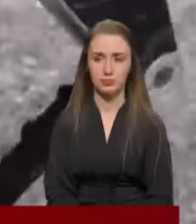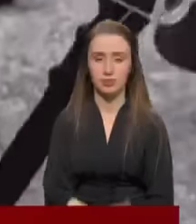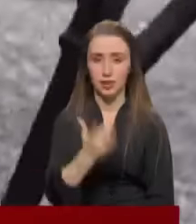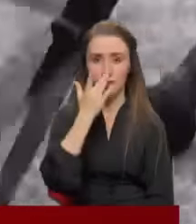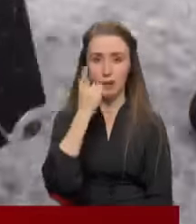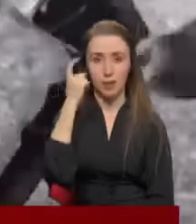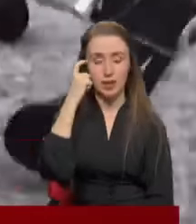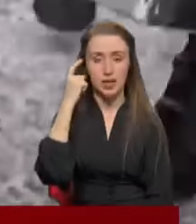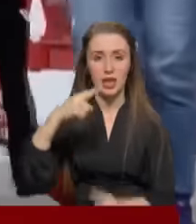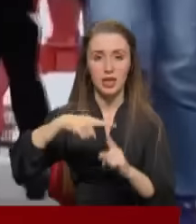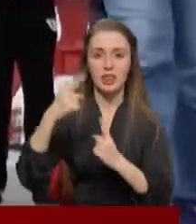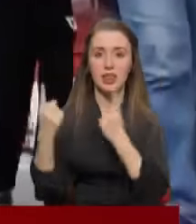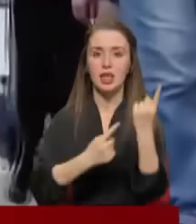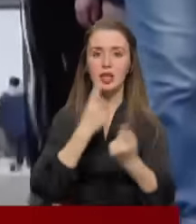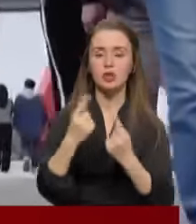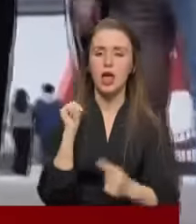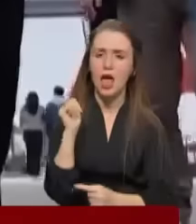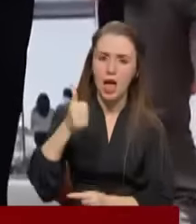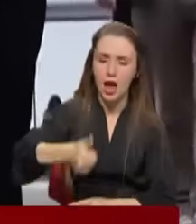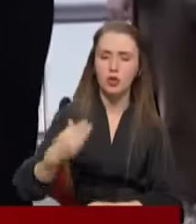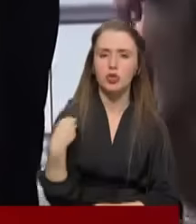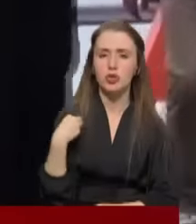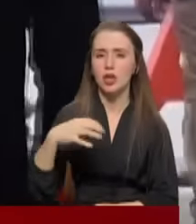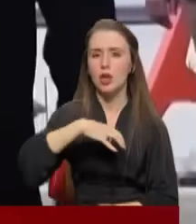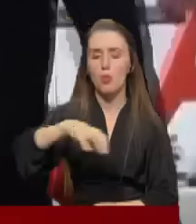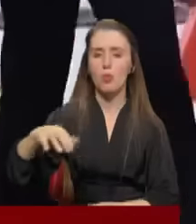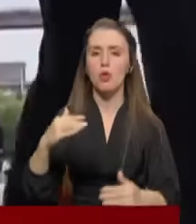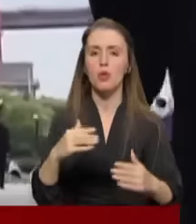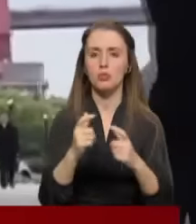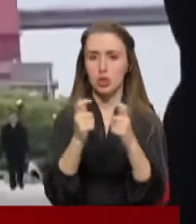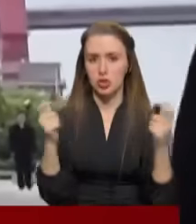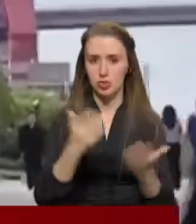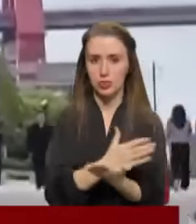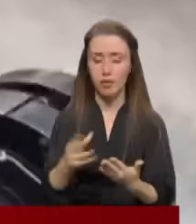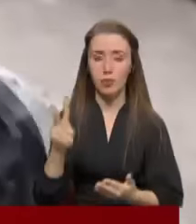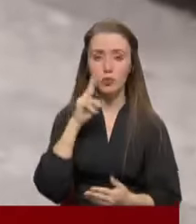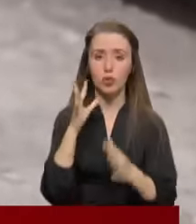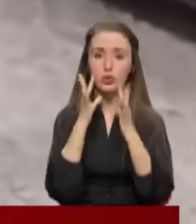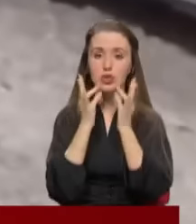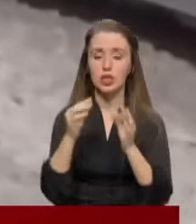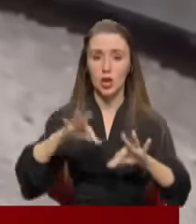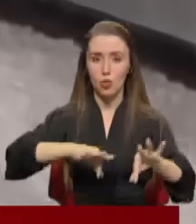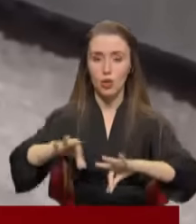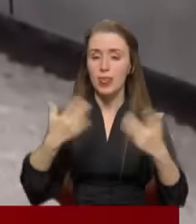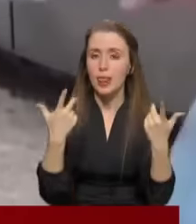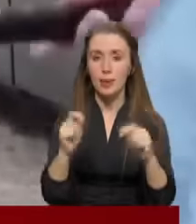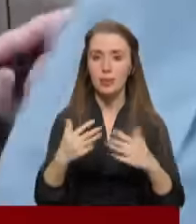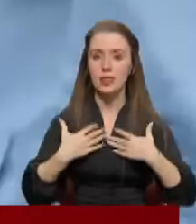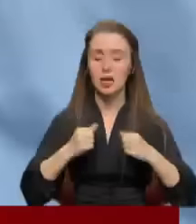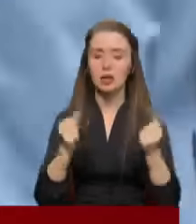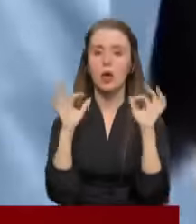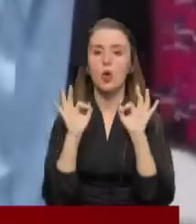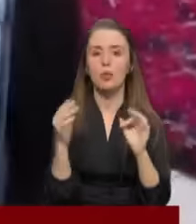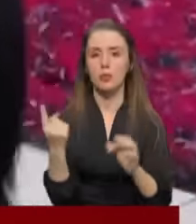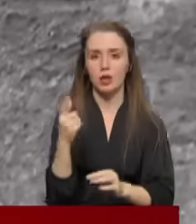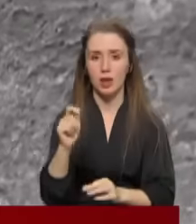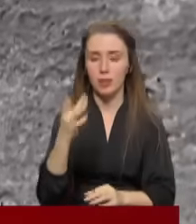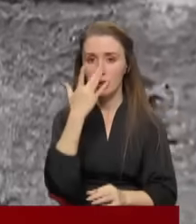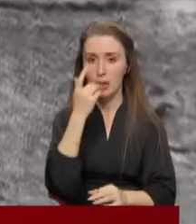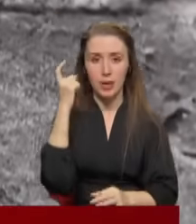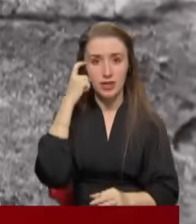Yapay zeka teknolojisi her geçen gün yeni bir alanda kendisini gösteriyor. Son olarak Çin'de mühendisler sağlıkta önemli bir adım attı.